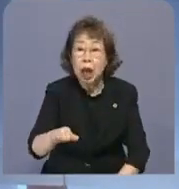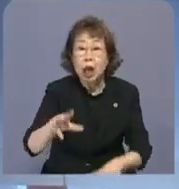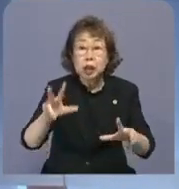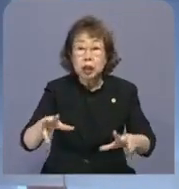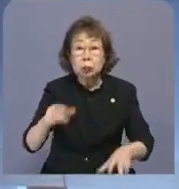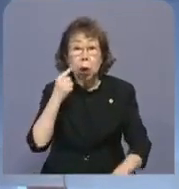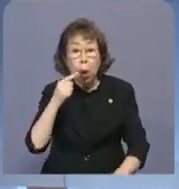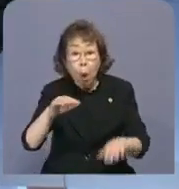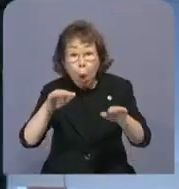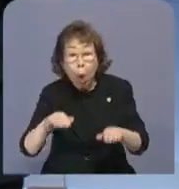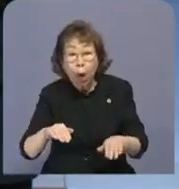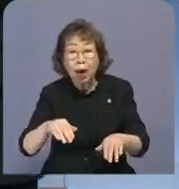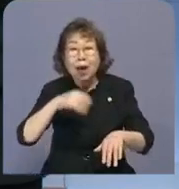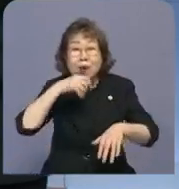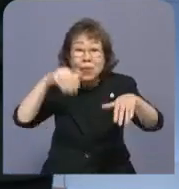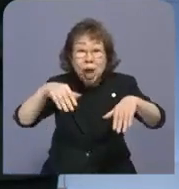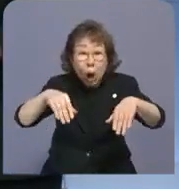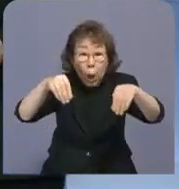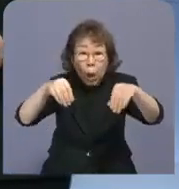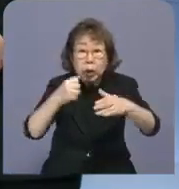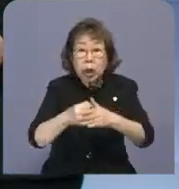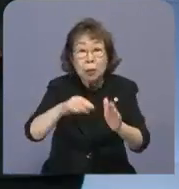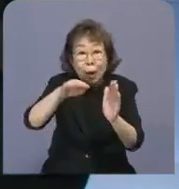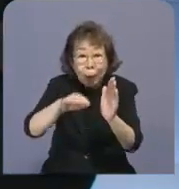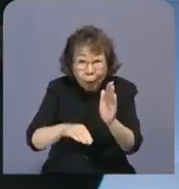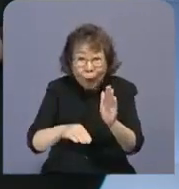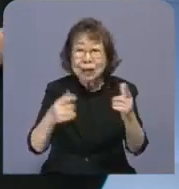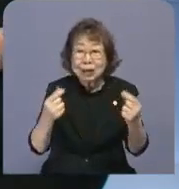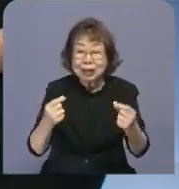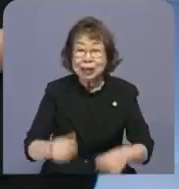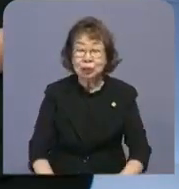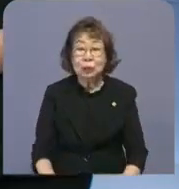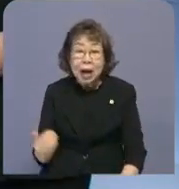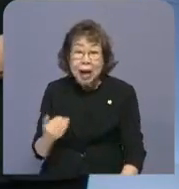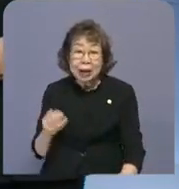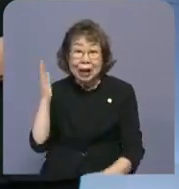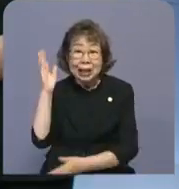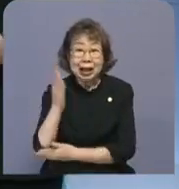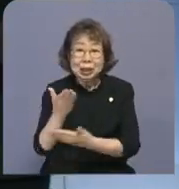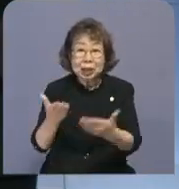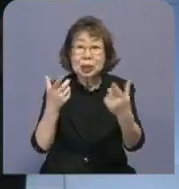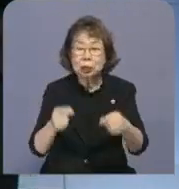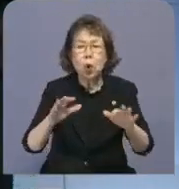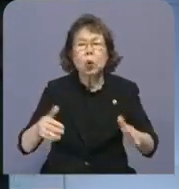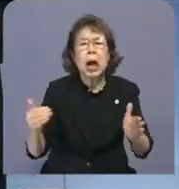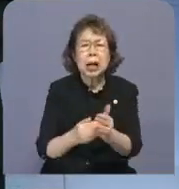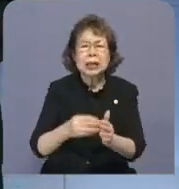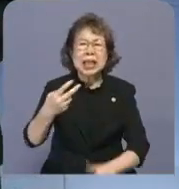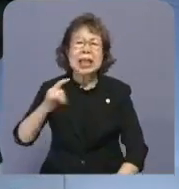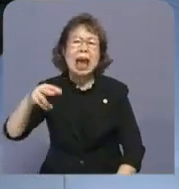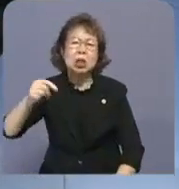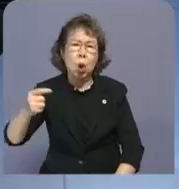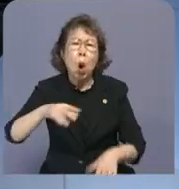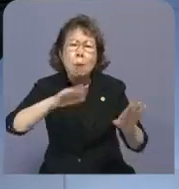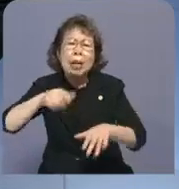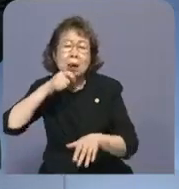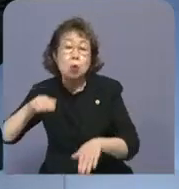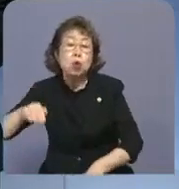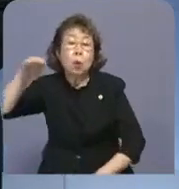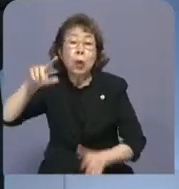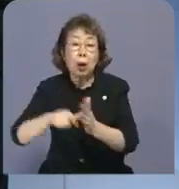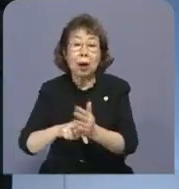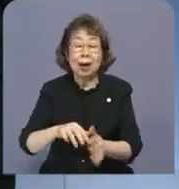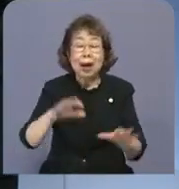지금은 비가 잦아 들면서 수위가 많이 낮아졌습니다 다만 아까 말씀드린 것처럼 온 에까지 가대 조기 인데다가 오늘 밤 10시